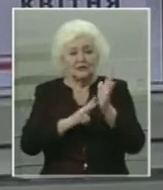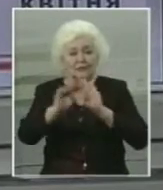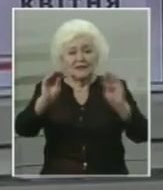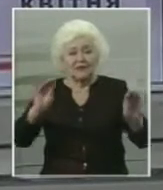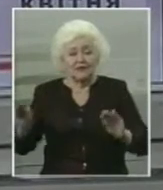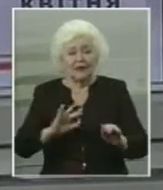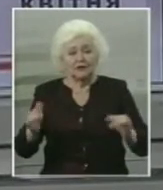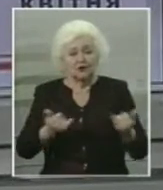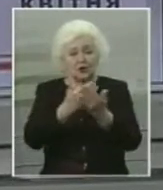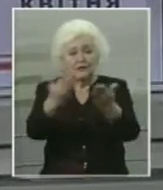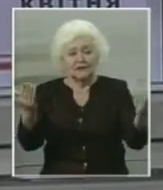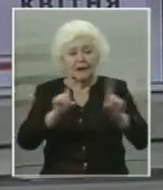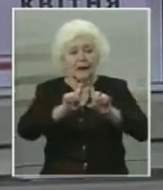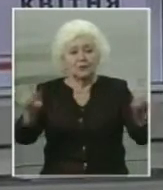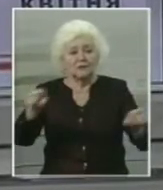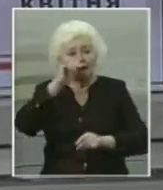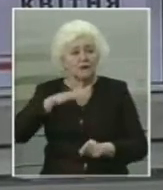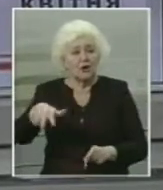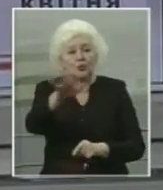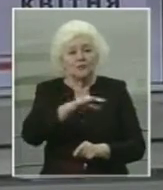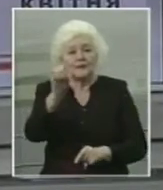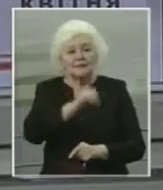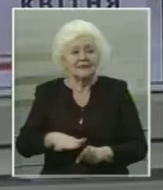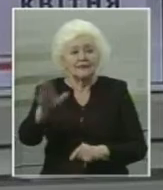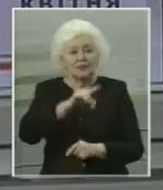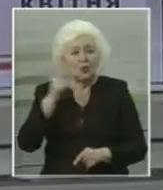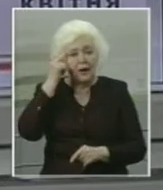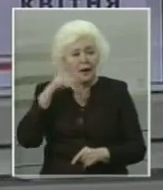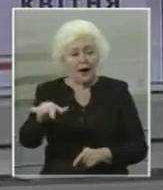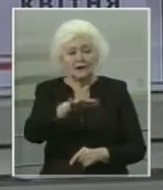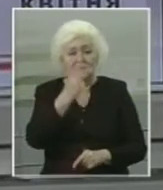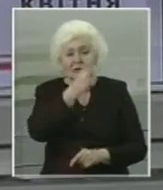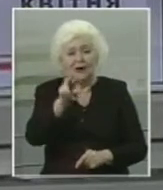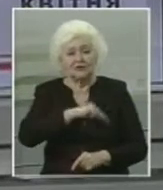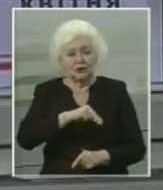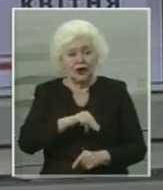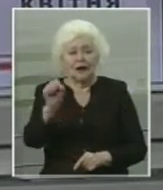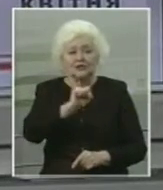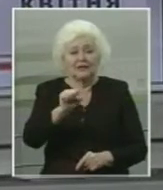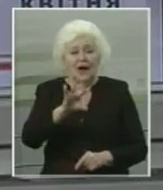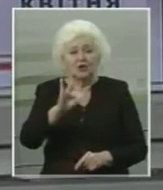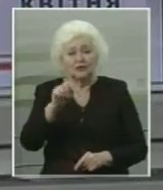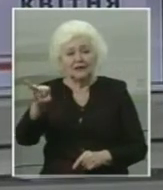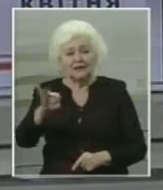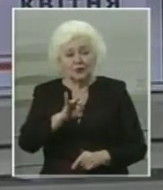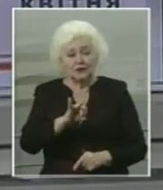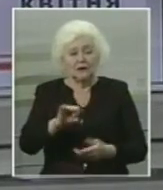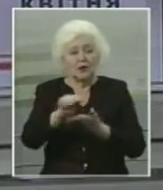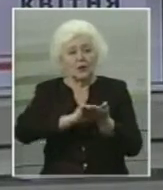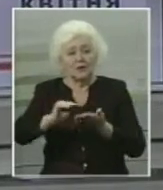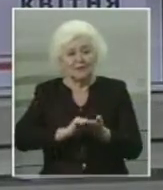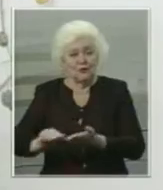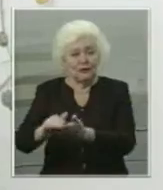що експонувалися в музеях України, Європи та Азії. Бачили роботи Анжеліки Рудницької кореспонденти